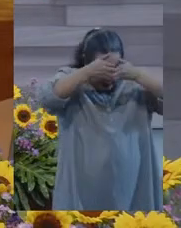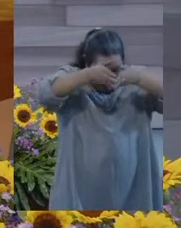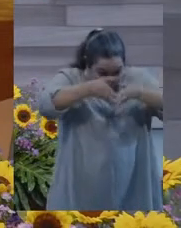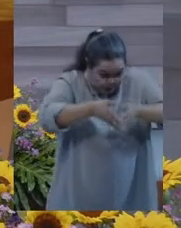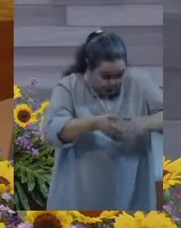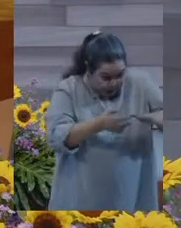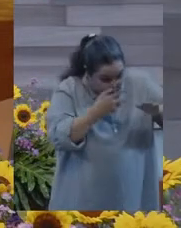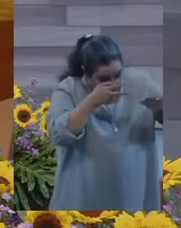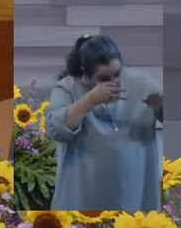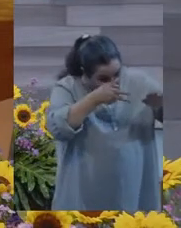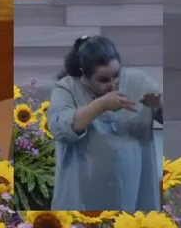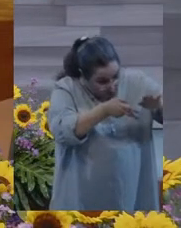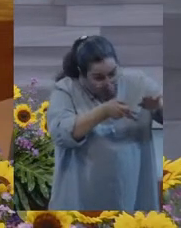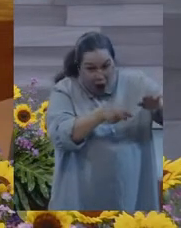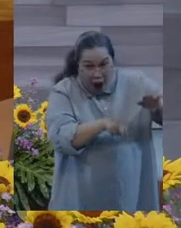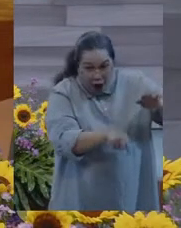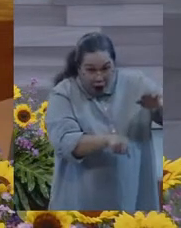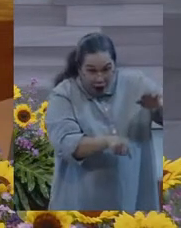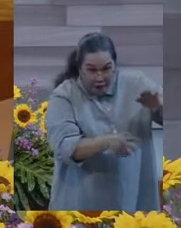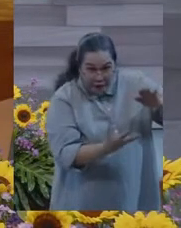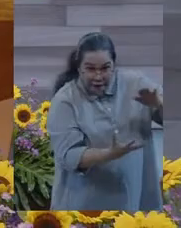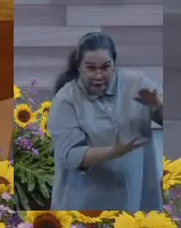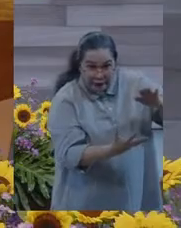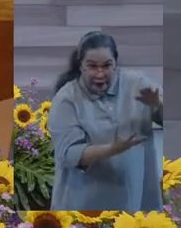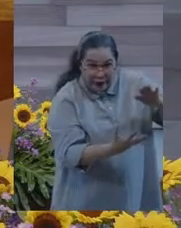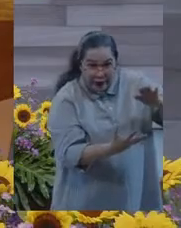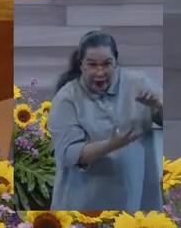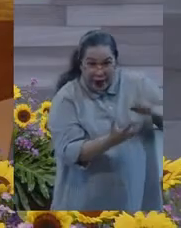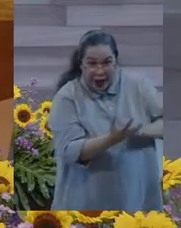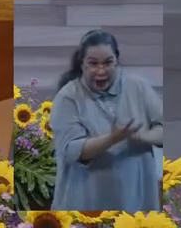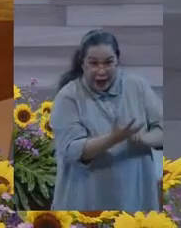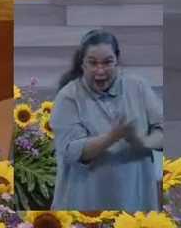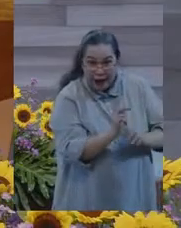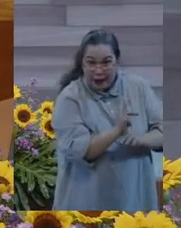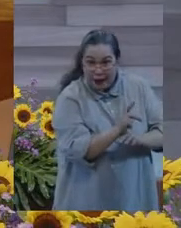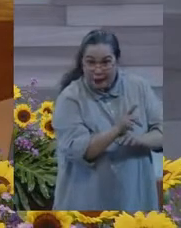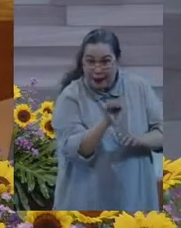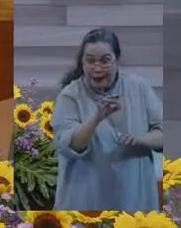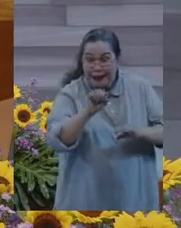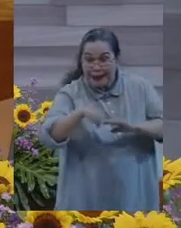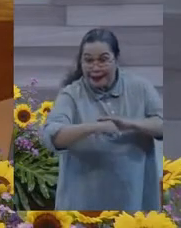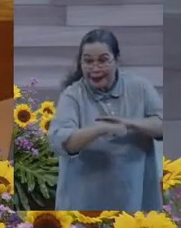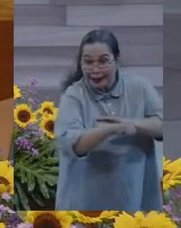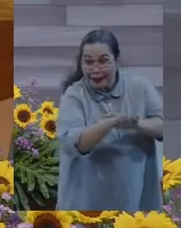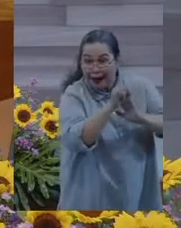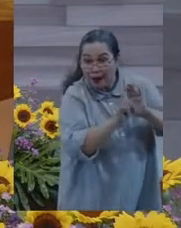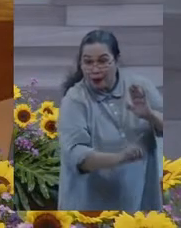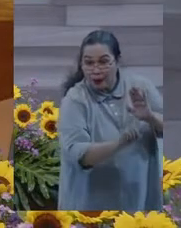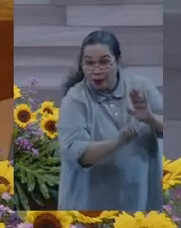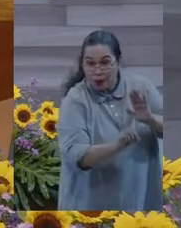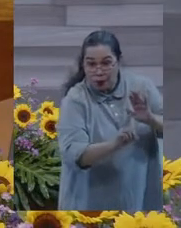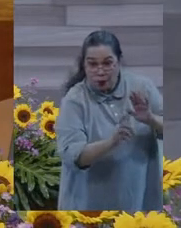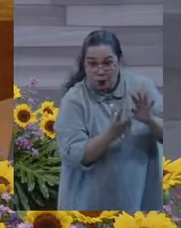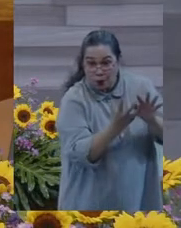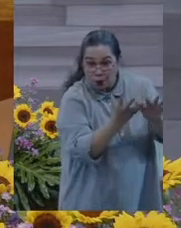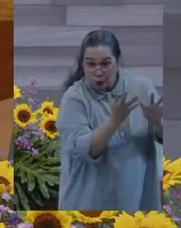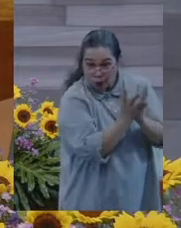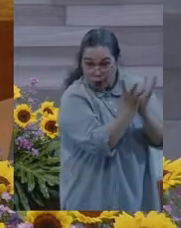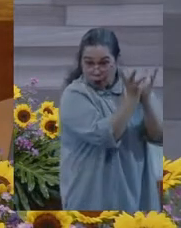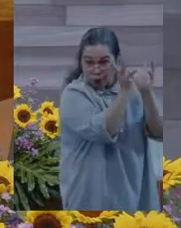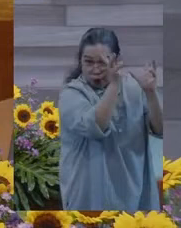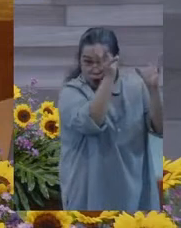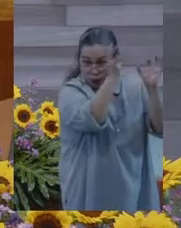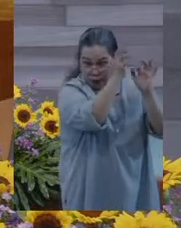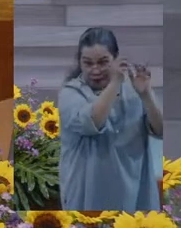tatamaan nyo na lang, nakakasugat. Sapagkat sila ay nagtatago, ayaw nagpapakita, hindi nagpapahalata, kasi sila ay bulaang